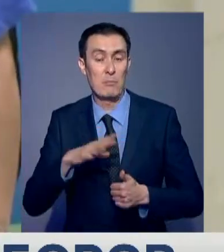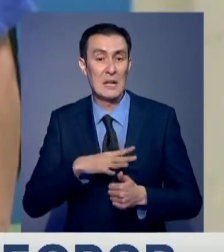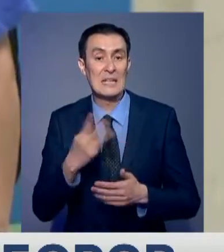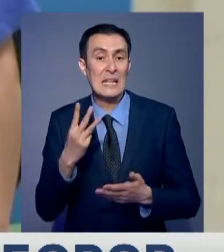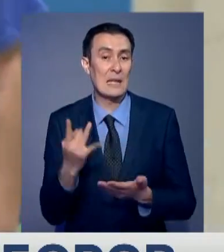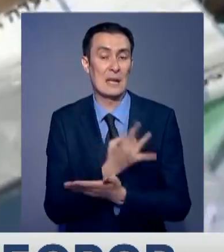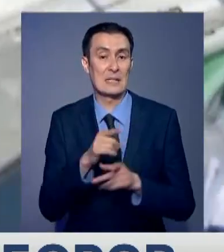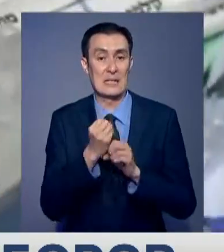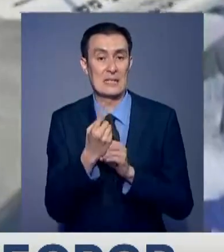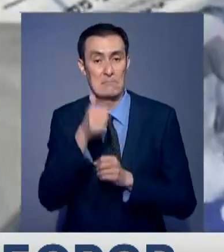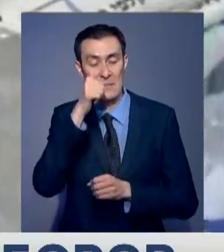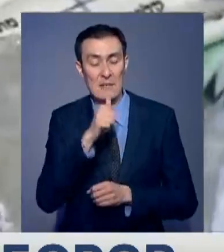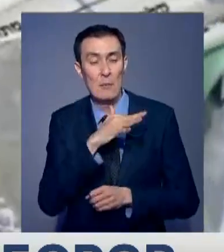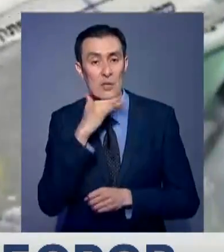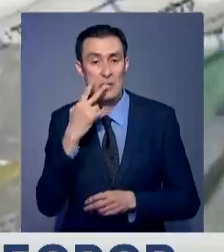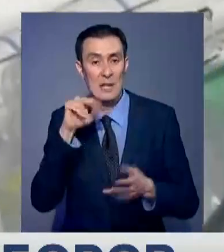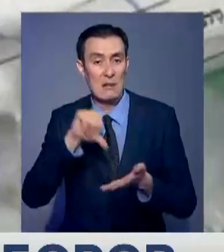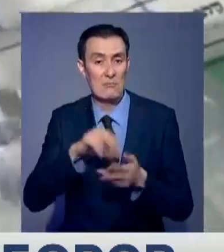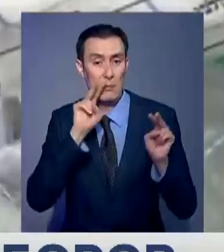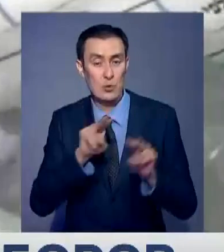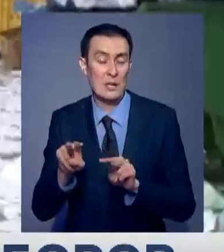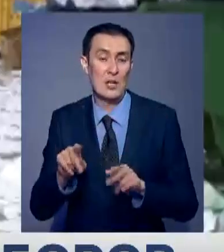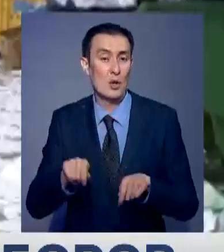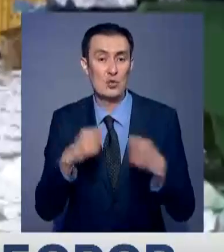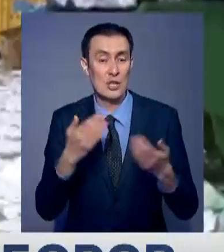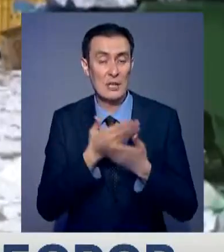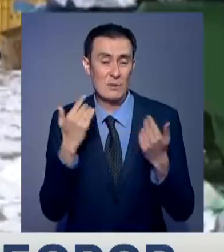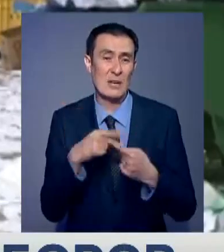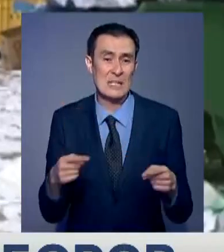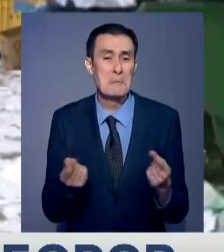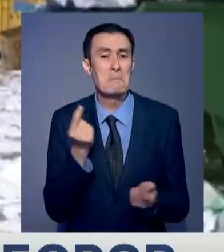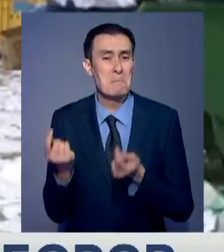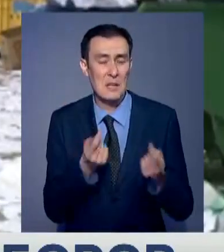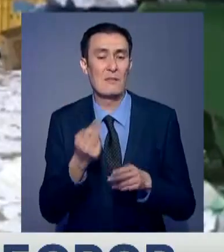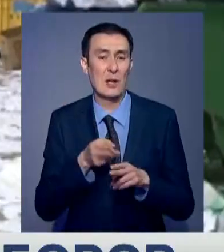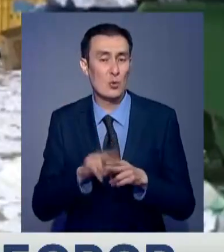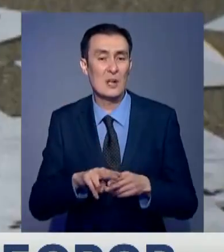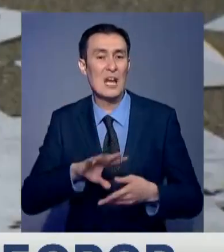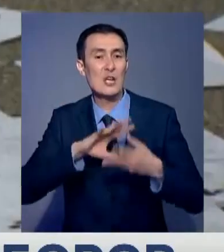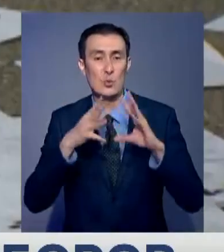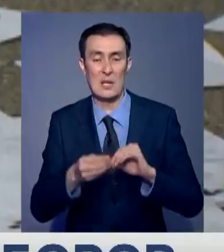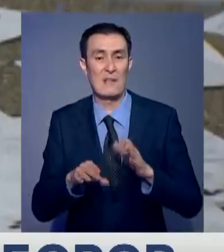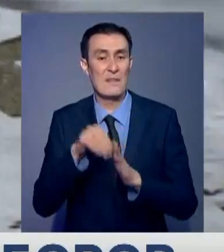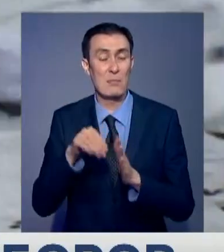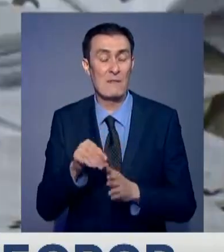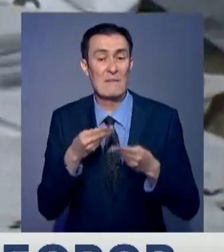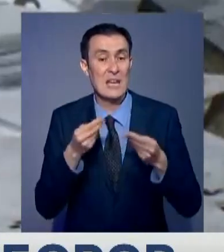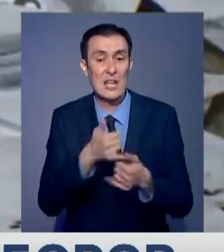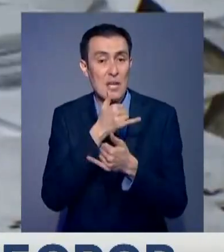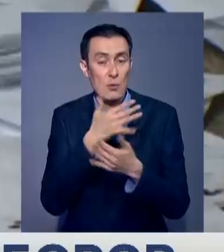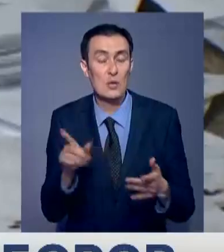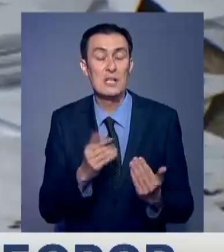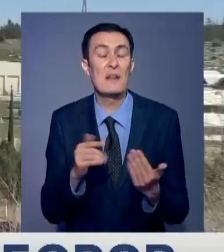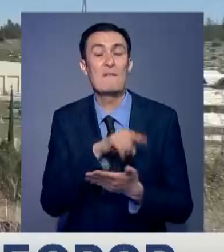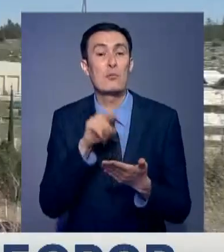11 месяцев. Многочисленные наблюдатели особых нарушений не зафиксировали, кроме разных мелочей, которые на исход выборов не повлияют. Теперь вопрос,